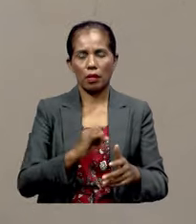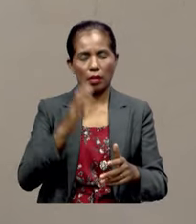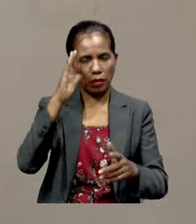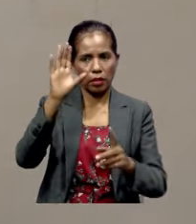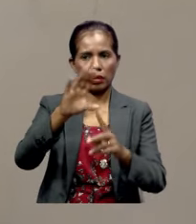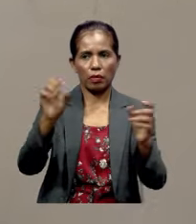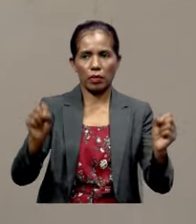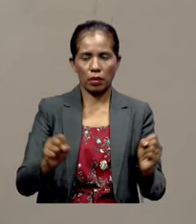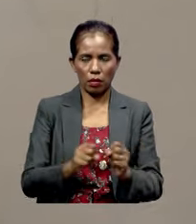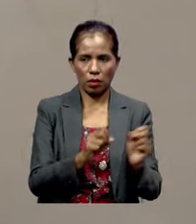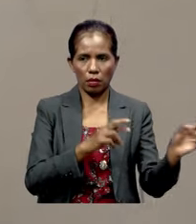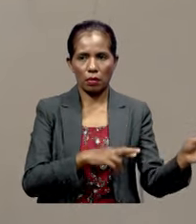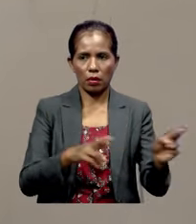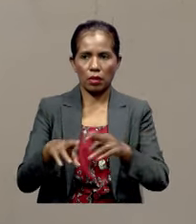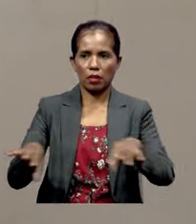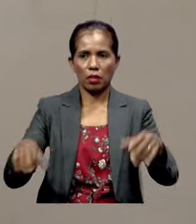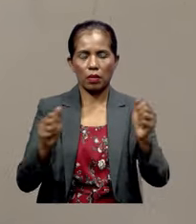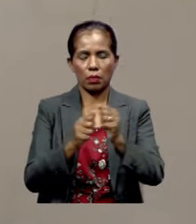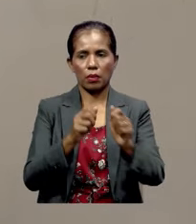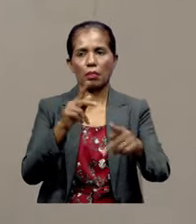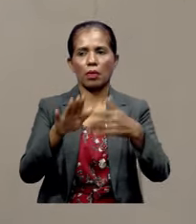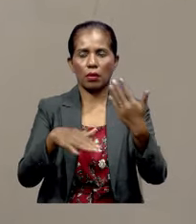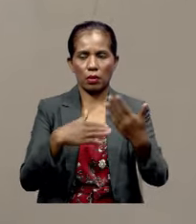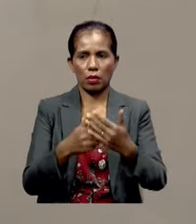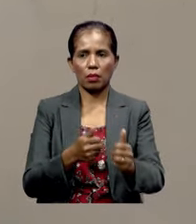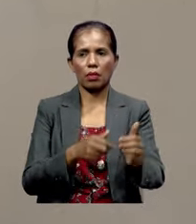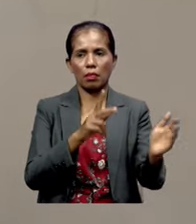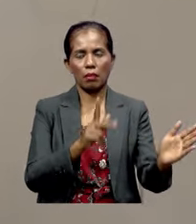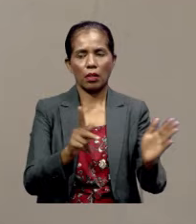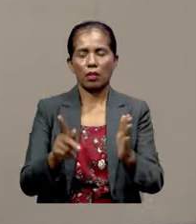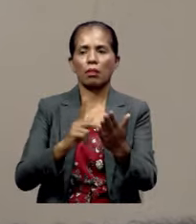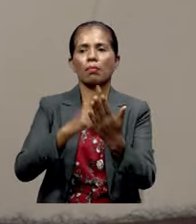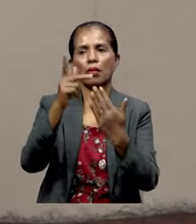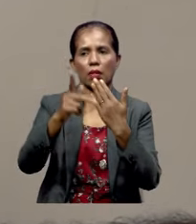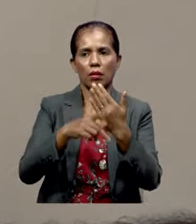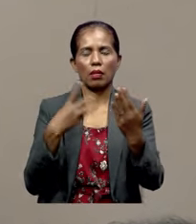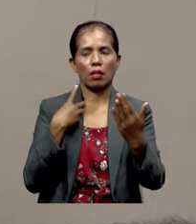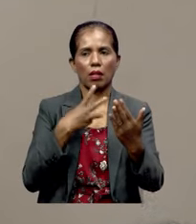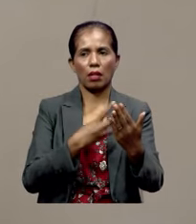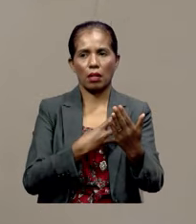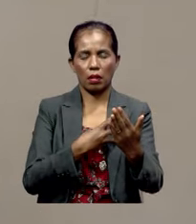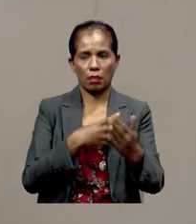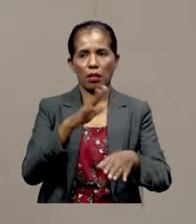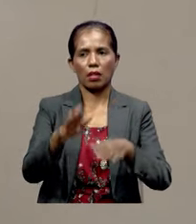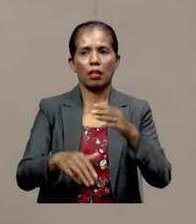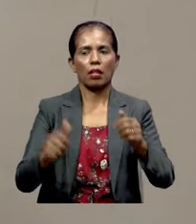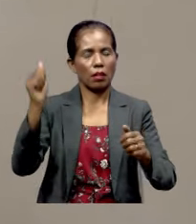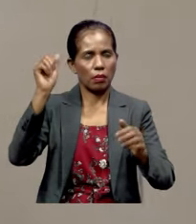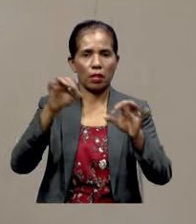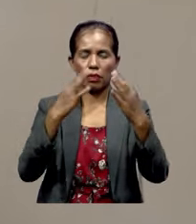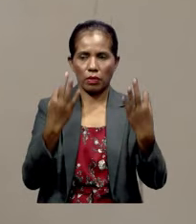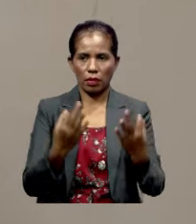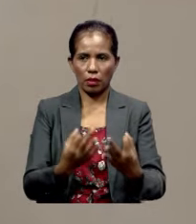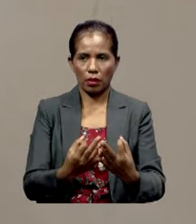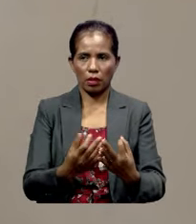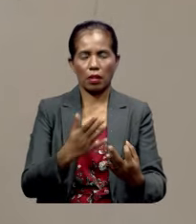suku pronto sir bisa mutu ko komunidade bazia ba plano programa na be makadurante mila ona kampanye familia iha